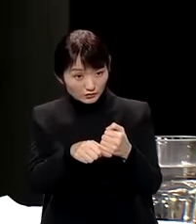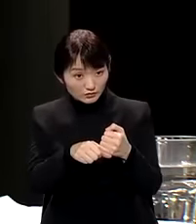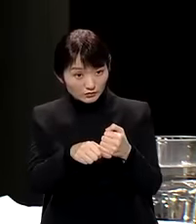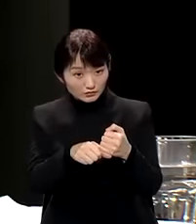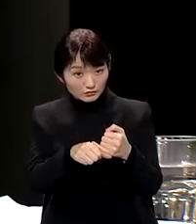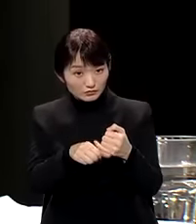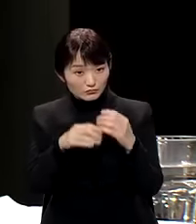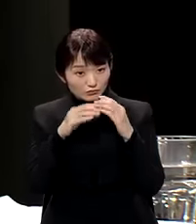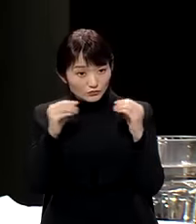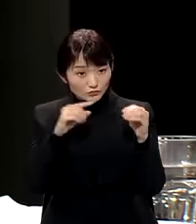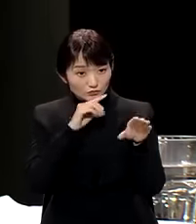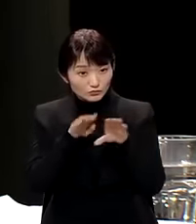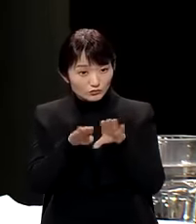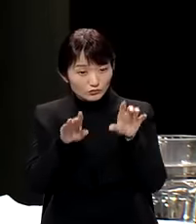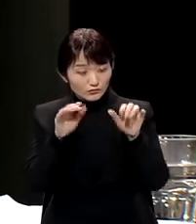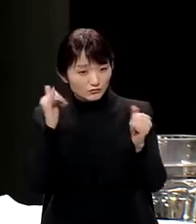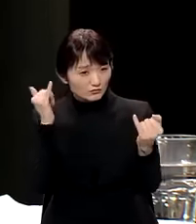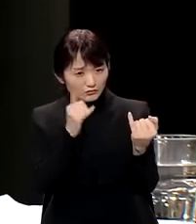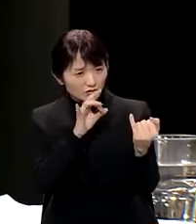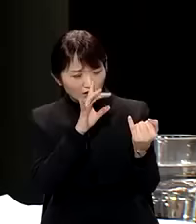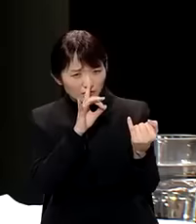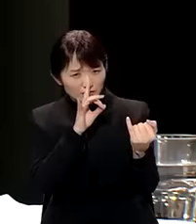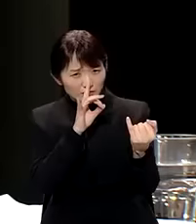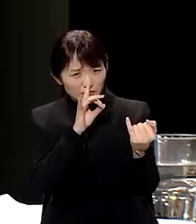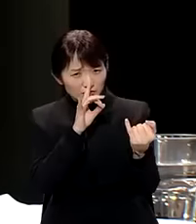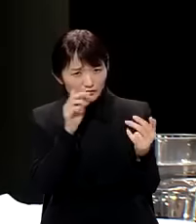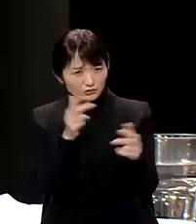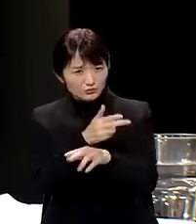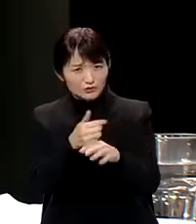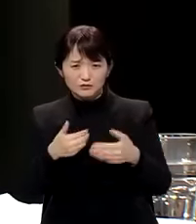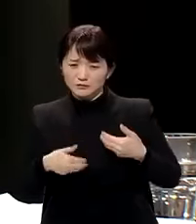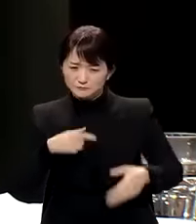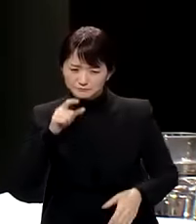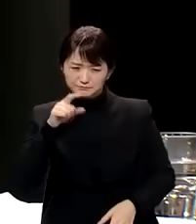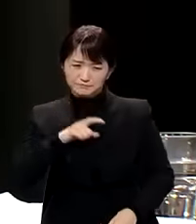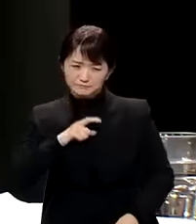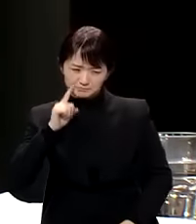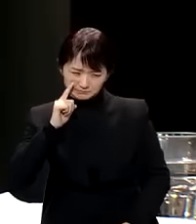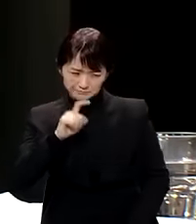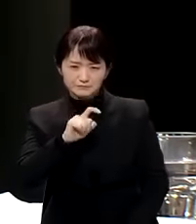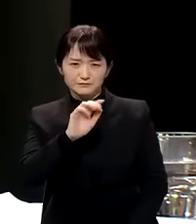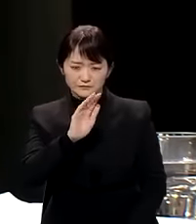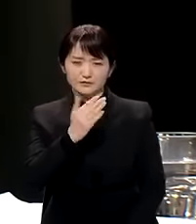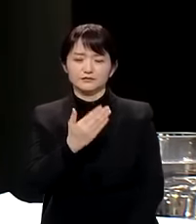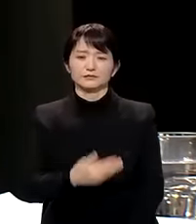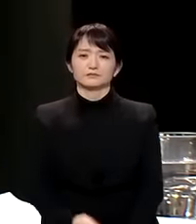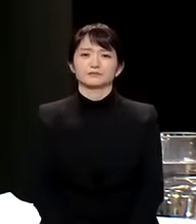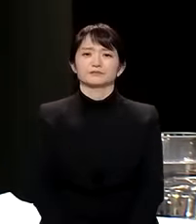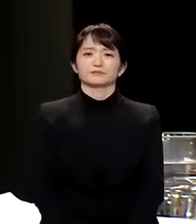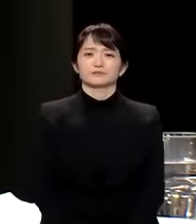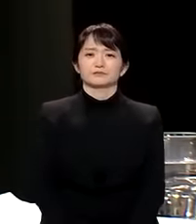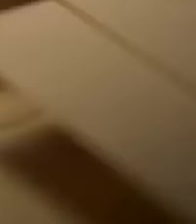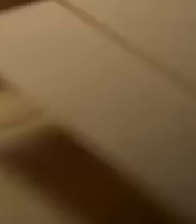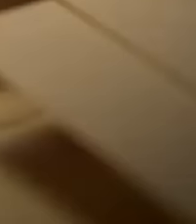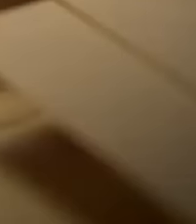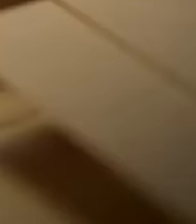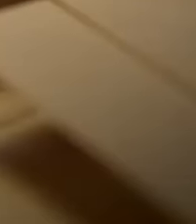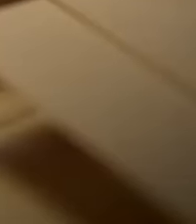주말마다 맨날 바빠 의심하셔야 됩니다 자 이렇게 정리하고요 사건 연구소 이어갑니다